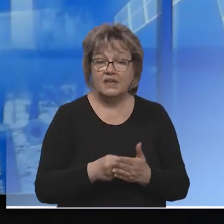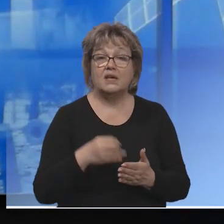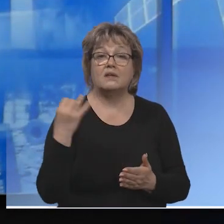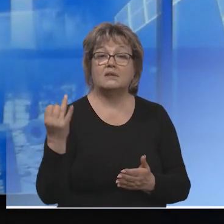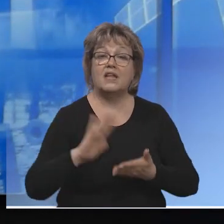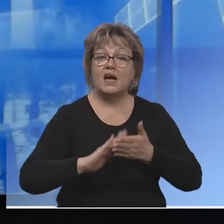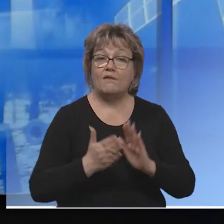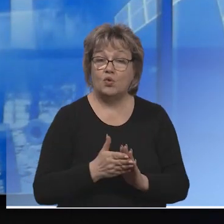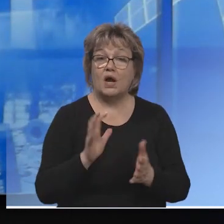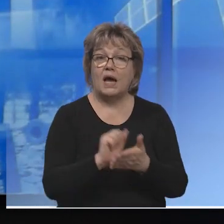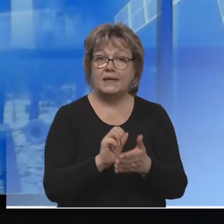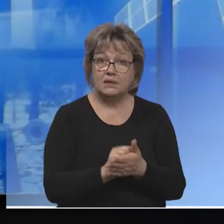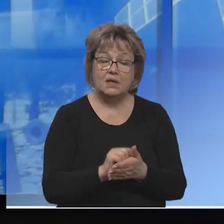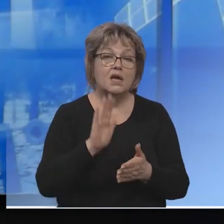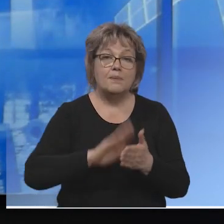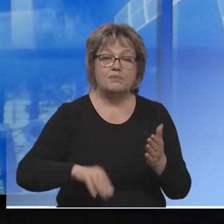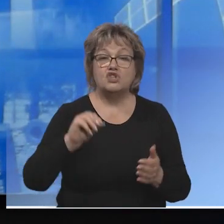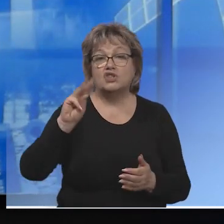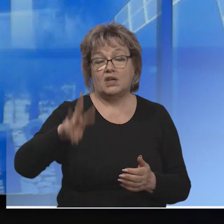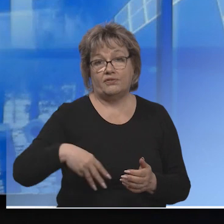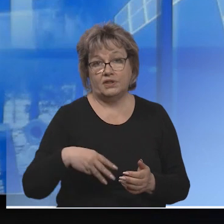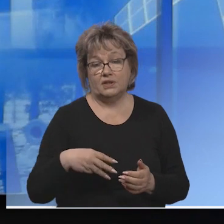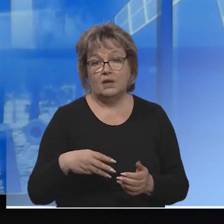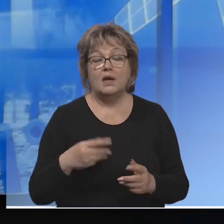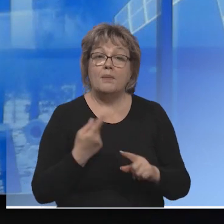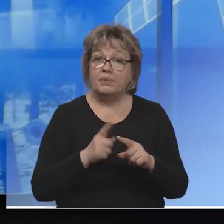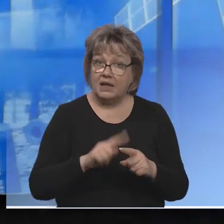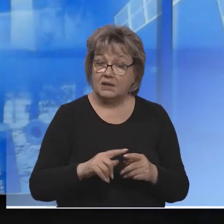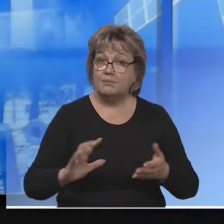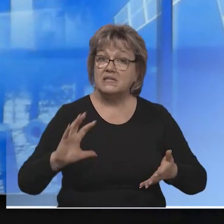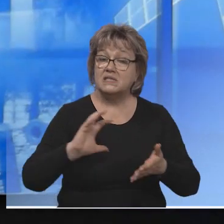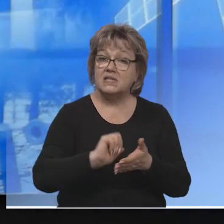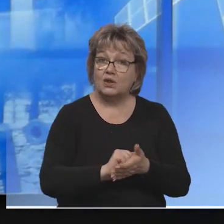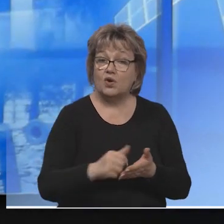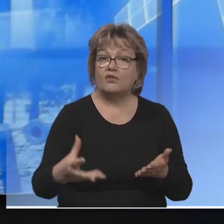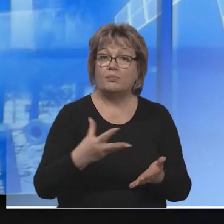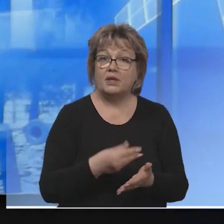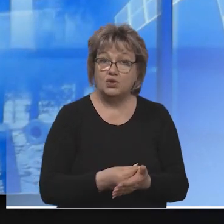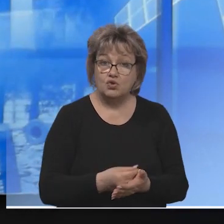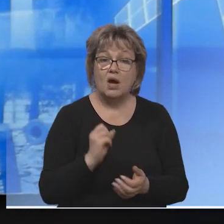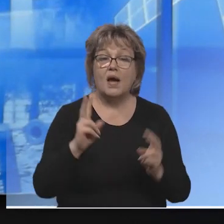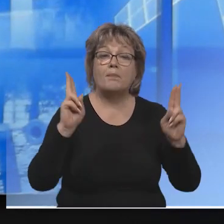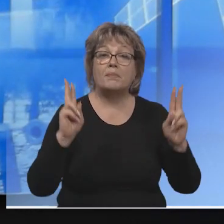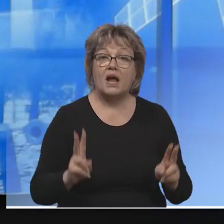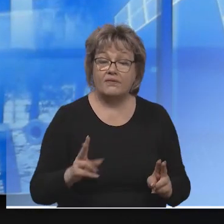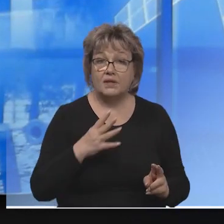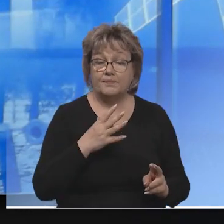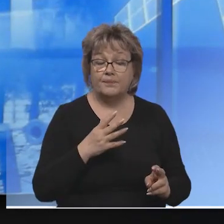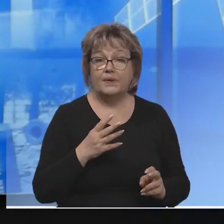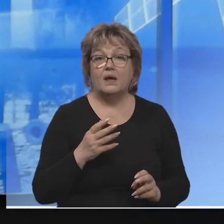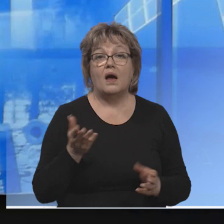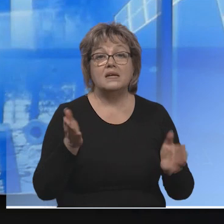инициативе договор аренды без штрафных санкций. Но при этом залоговый обеспечительный платеж, который они, как правило,